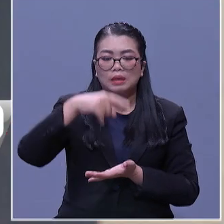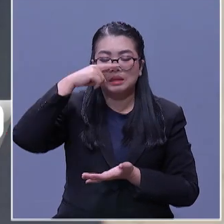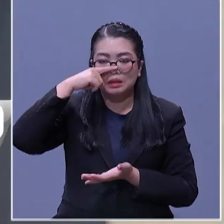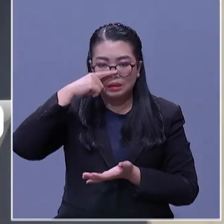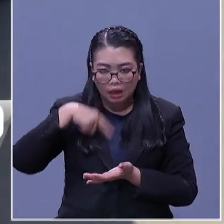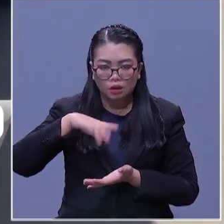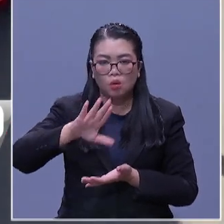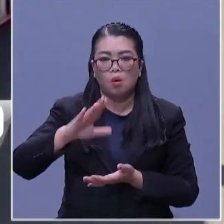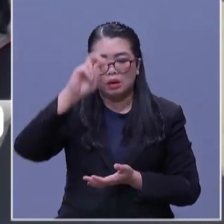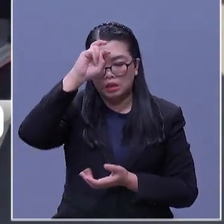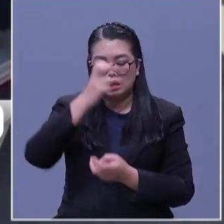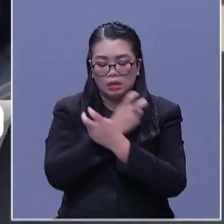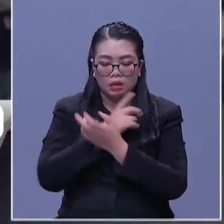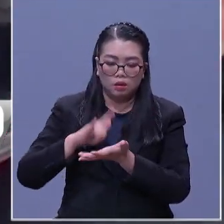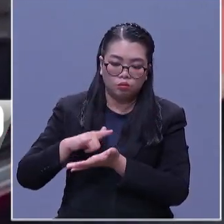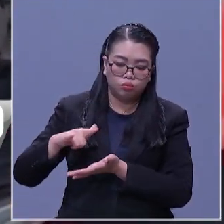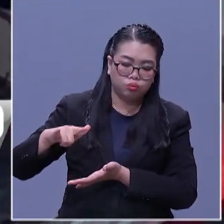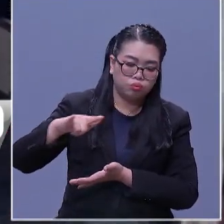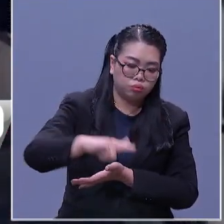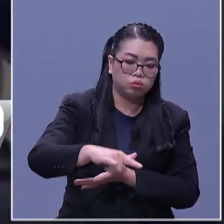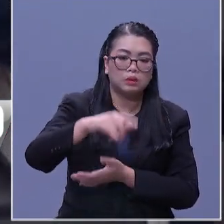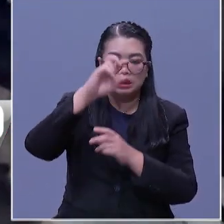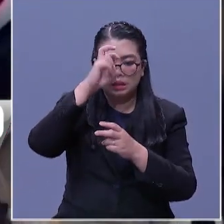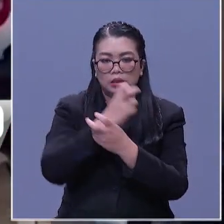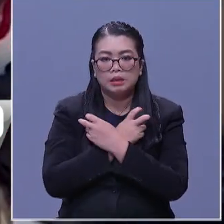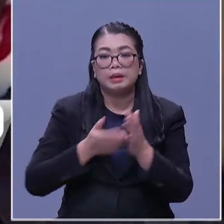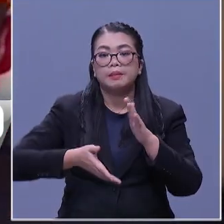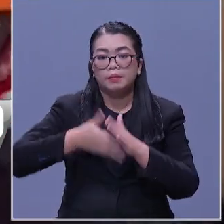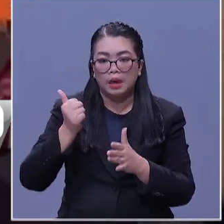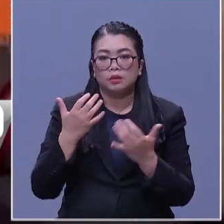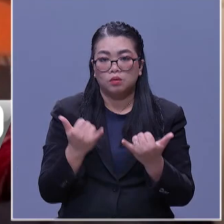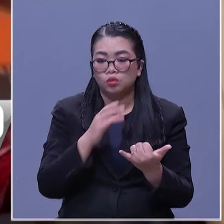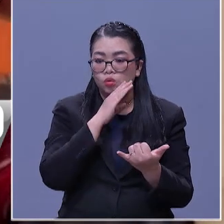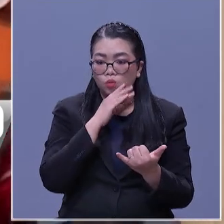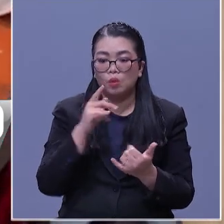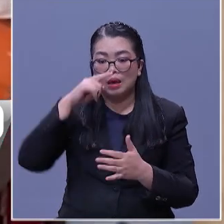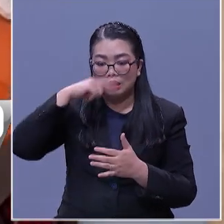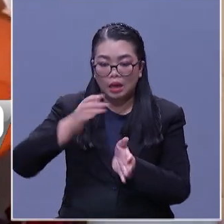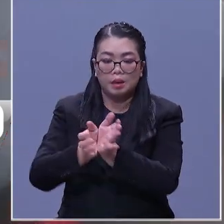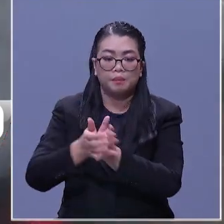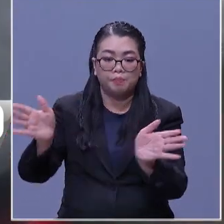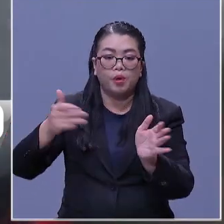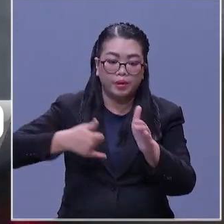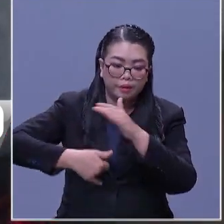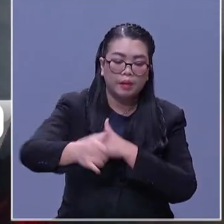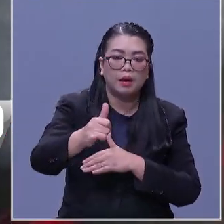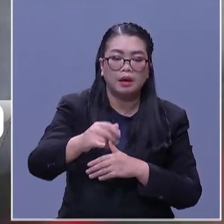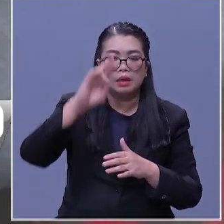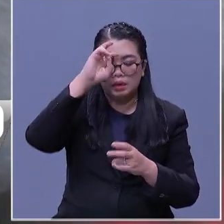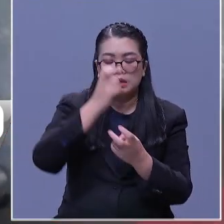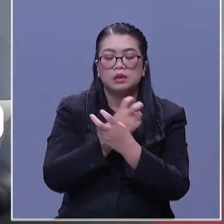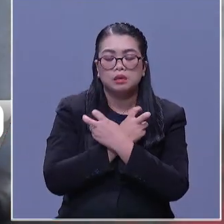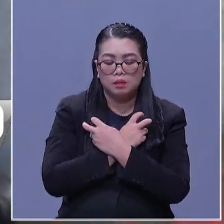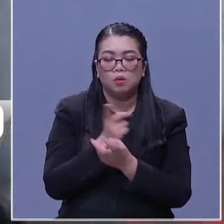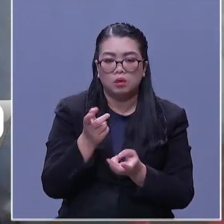แดนราฟาเมื่อตัวประกันชาวไทยได้รับการปล่อยตัวซึ่งทางอียิปต์ก็พร้อมให้การสนับสนุนนะครับโดยฝ่ายไทยขอแสดงความ